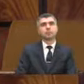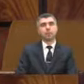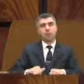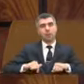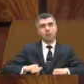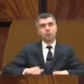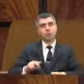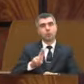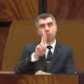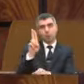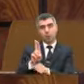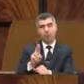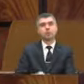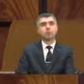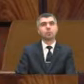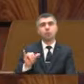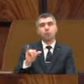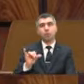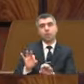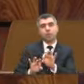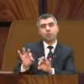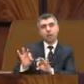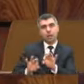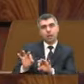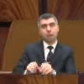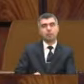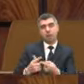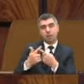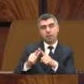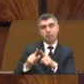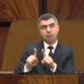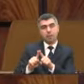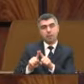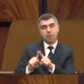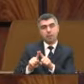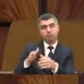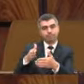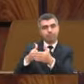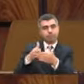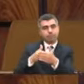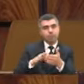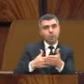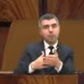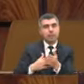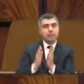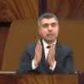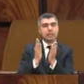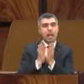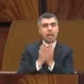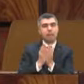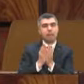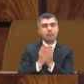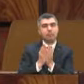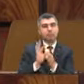الوزير نسائلكم عن الإجراءات المتخذة لرفع تحدي التعميم السريع للتعليم